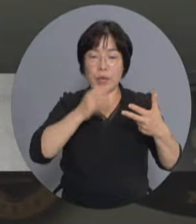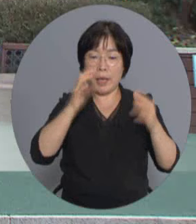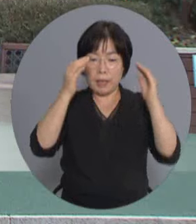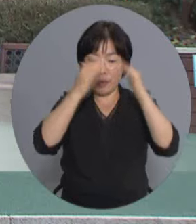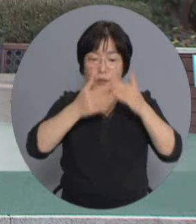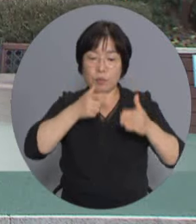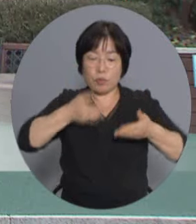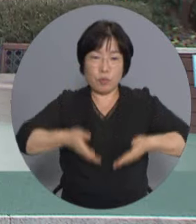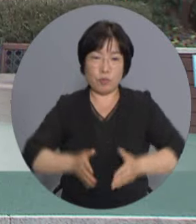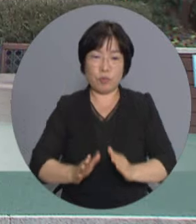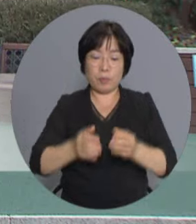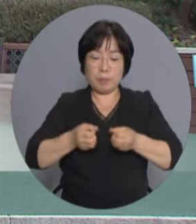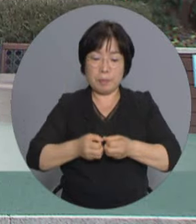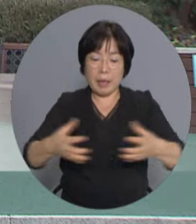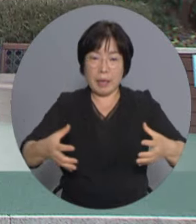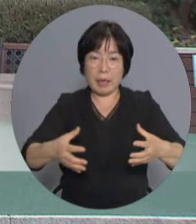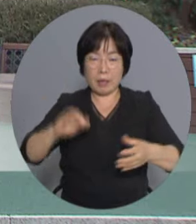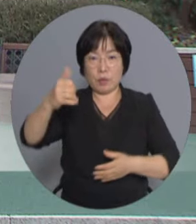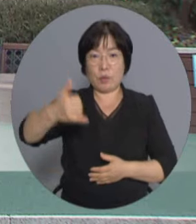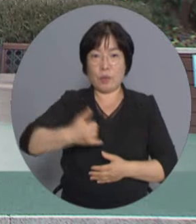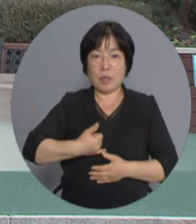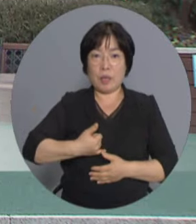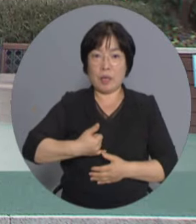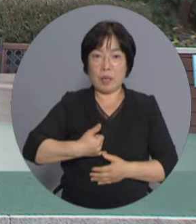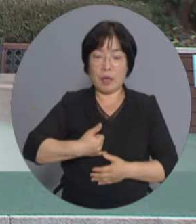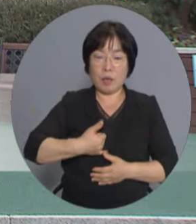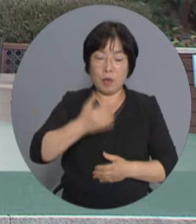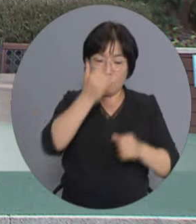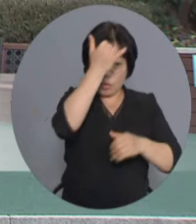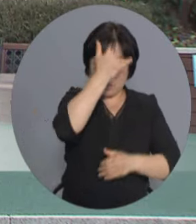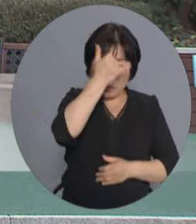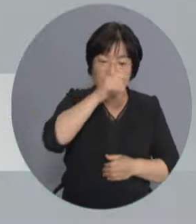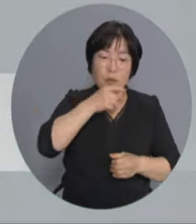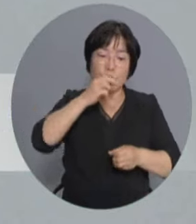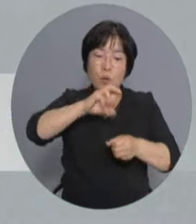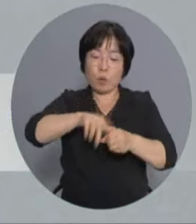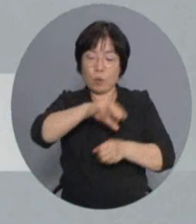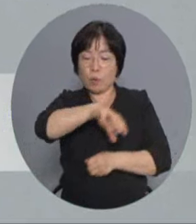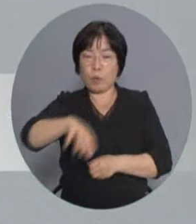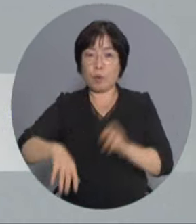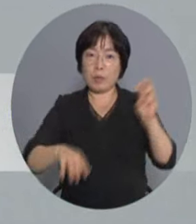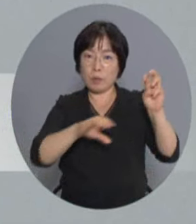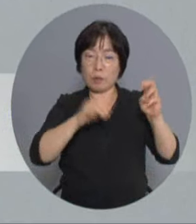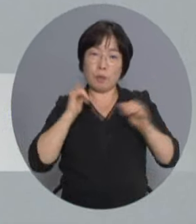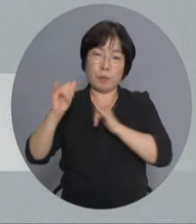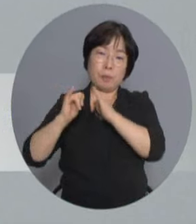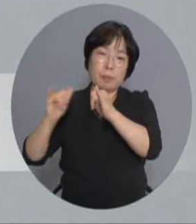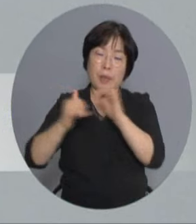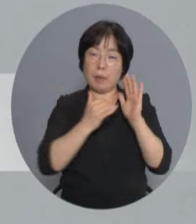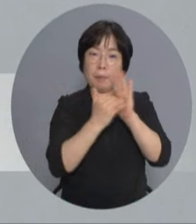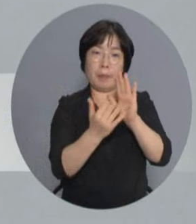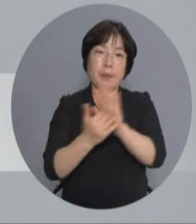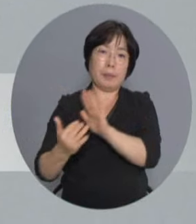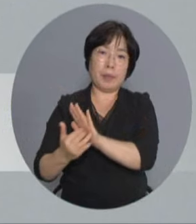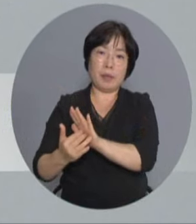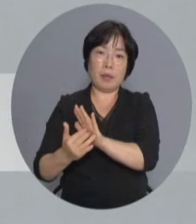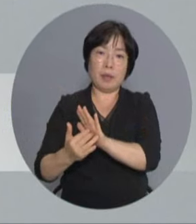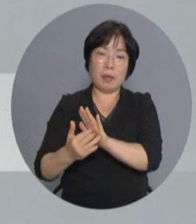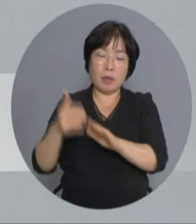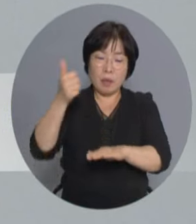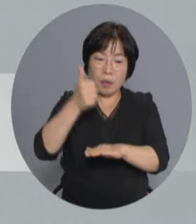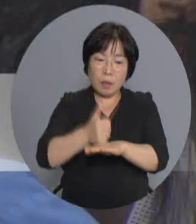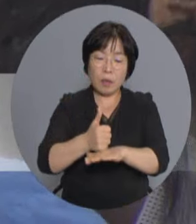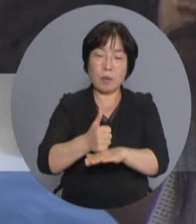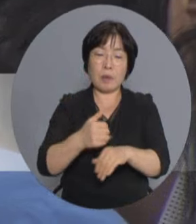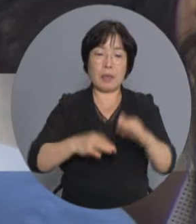터졌다는 신고가 접수됐습니다. 신고 후 충청과 수도권 등 병원 20여 곳에서 이송을 거부당했고